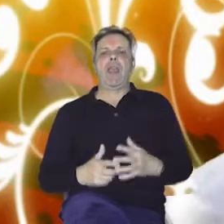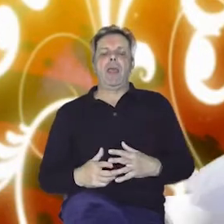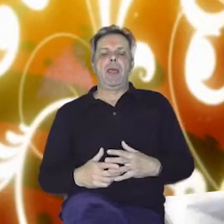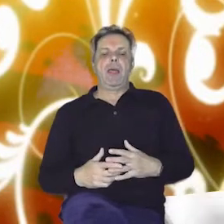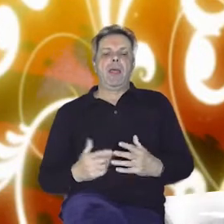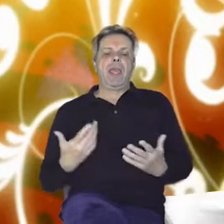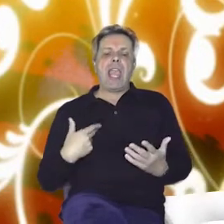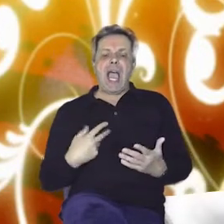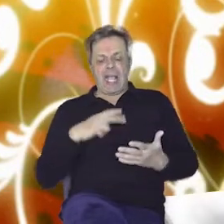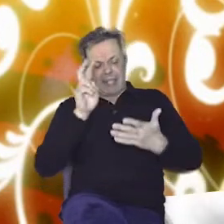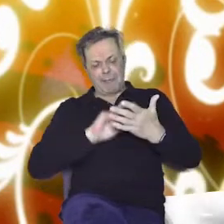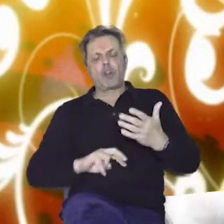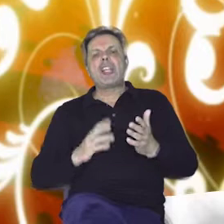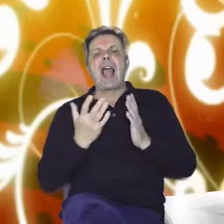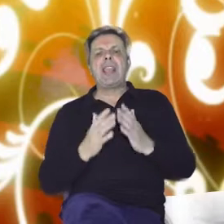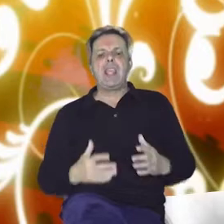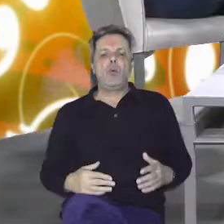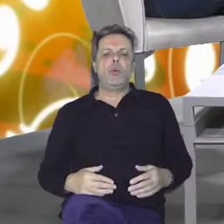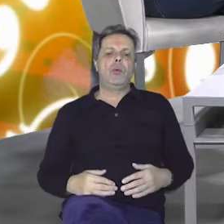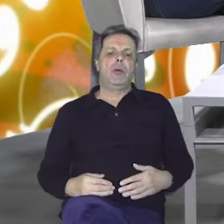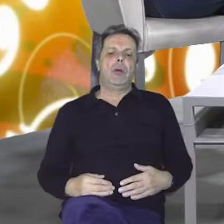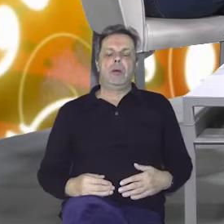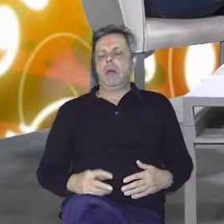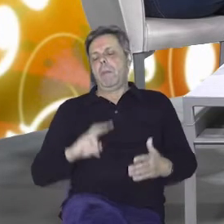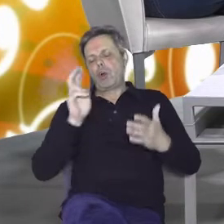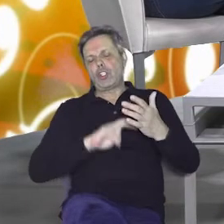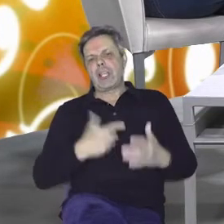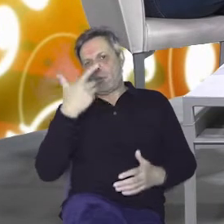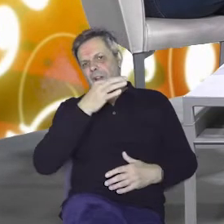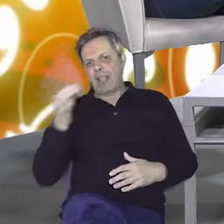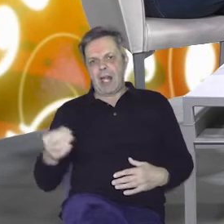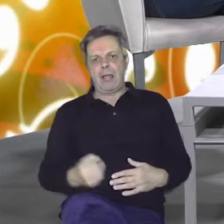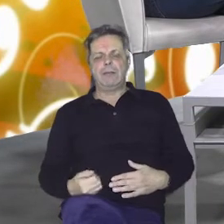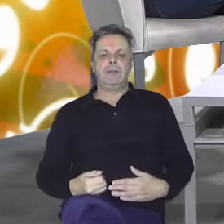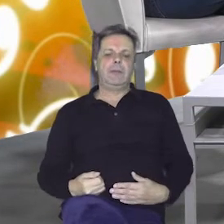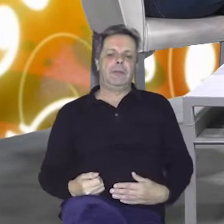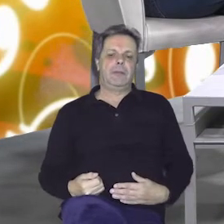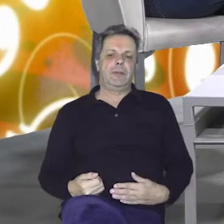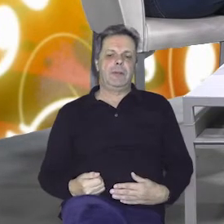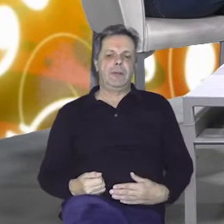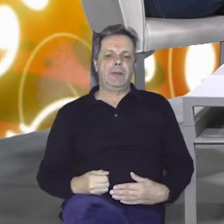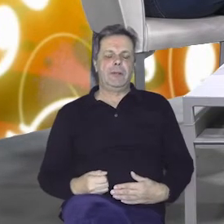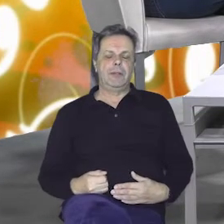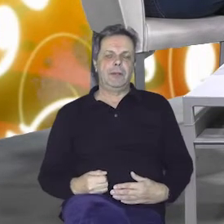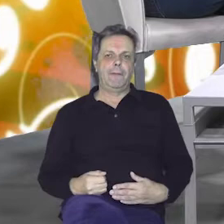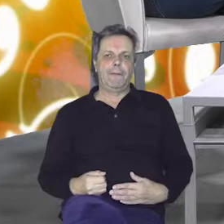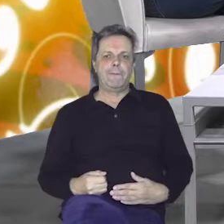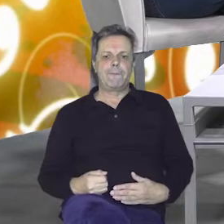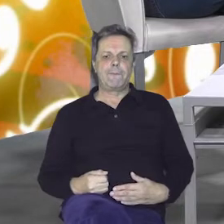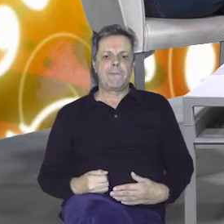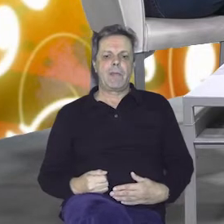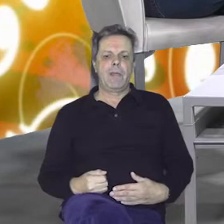knjigu pročitala sam je u 2 dana, jer sam imala posla, inače bi je pročitala u jednom danu kao profesor Zoričić,